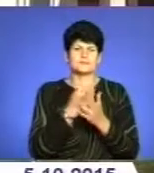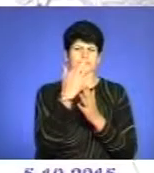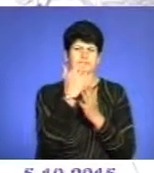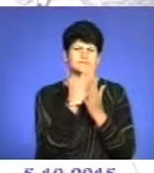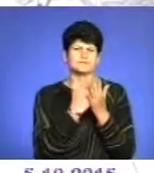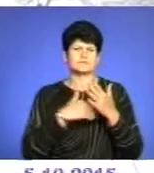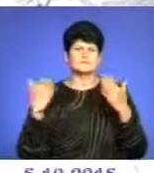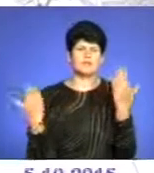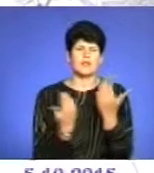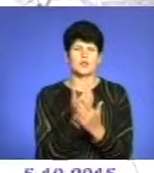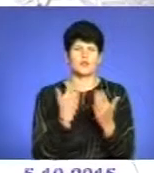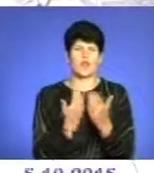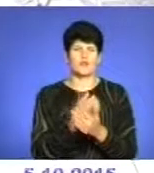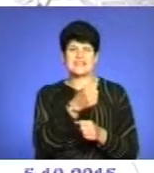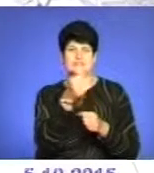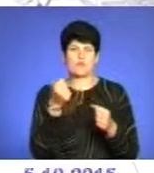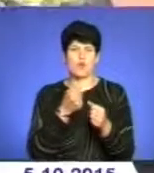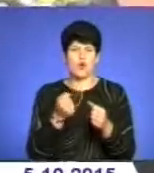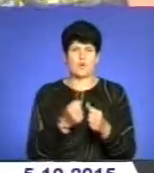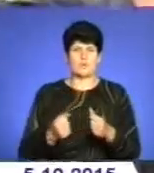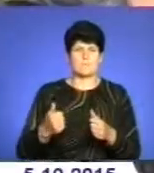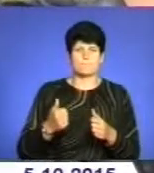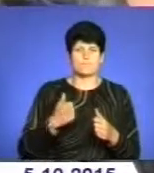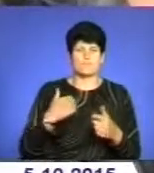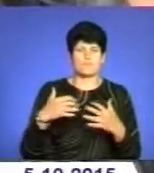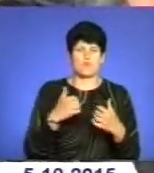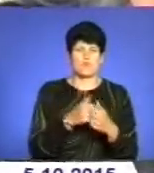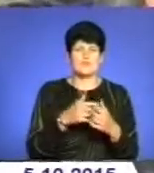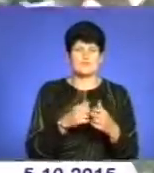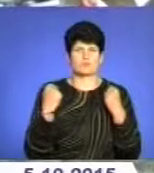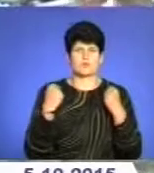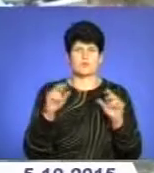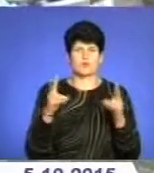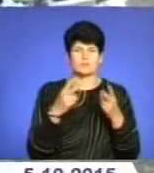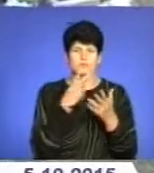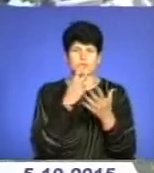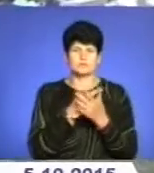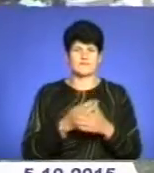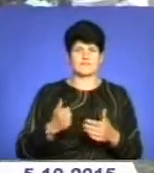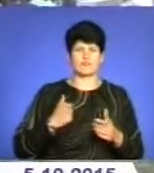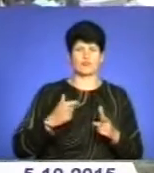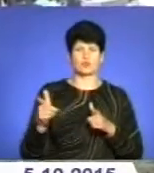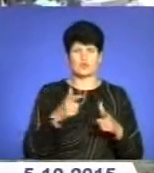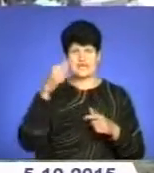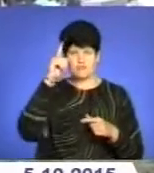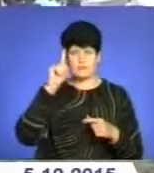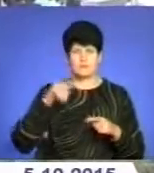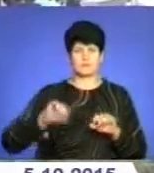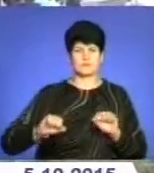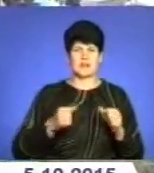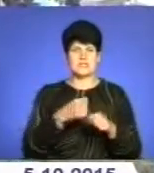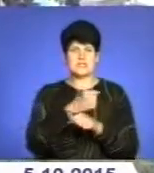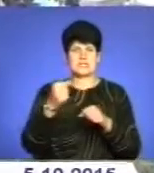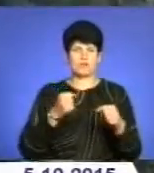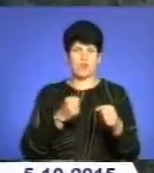арсенал новітньої та раритетної зброї. Бойові спортивні клуби демонстрували військову підготовку та вміле вправляння зі